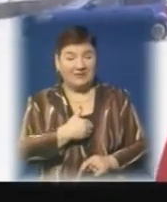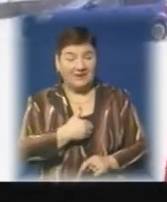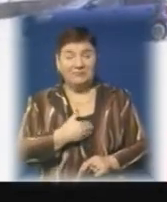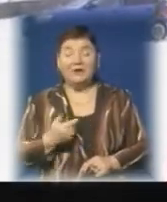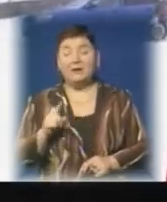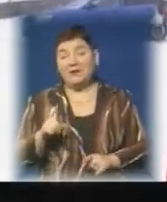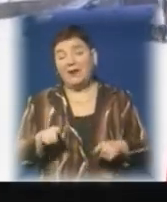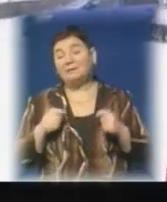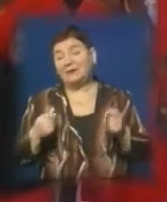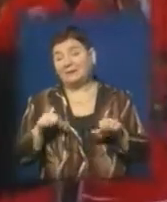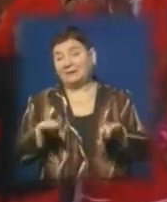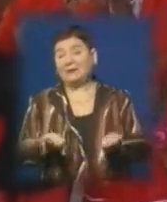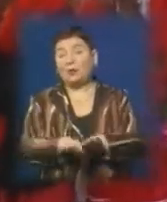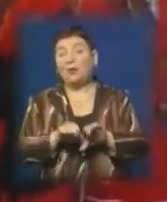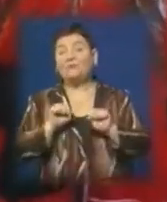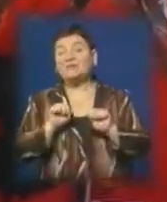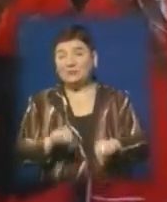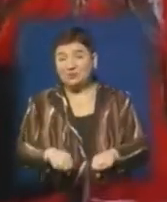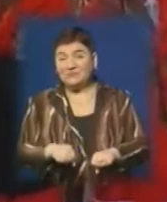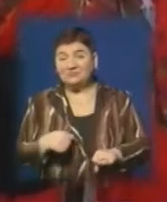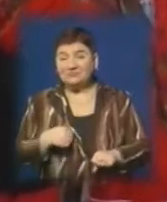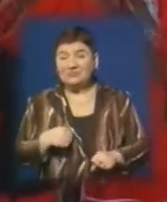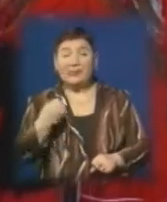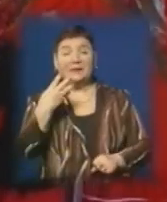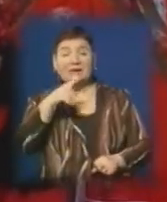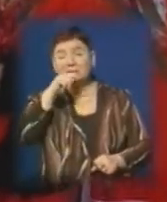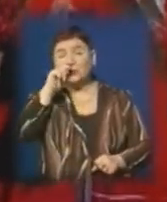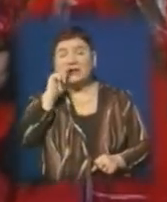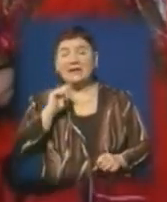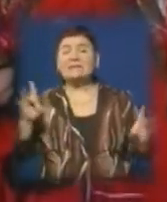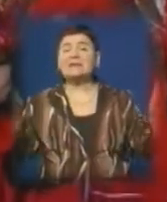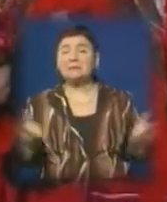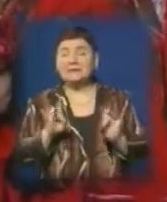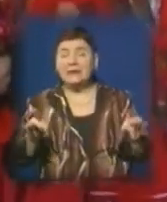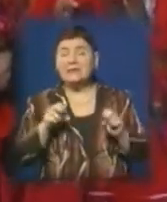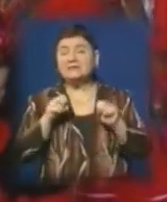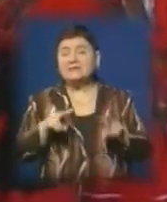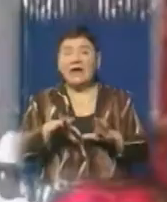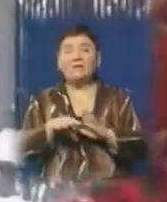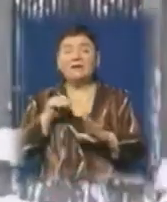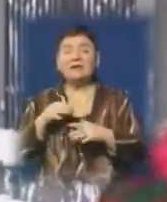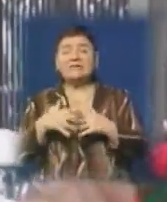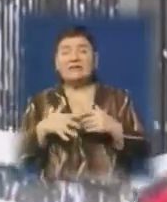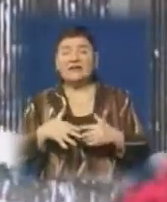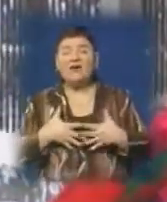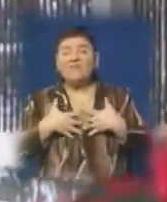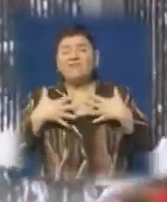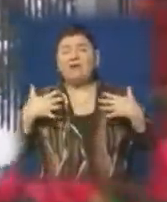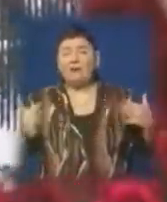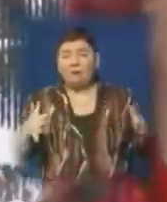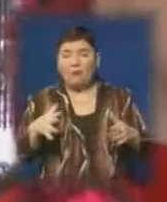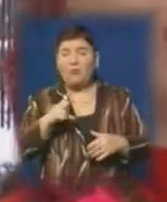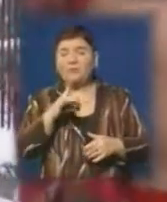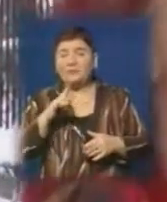это дало мне такую возможность. Репертуар колективу складають 15 українських колядок, які спеціально вибрали серед усього великого фольклорного